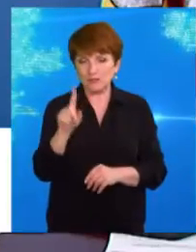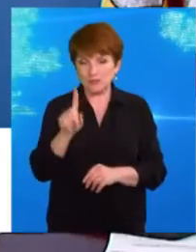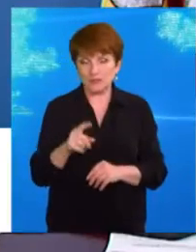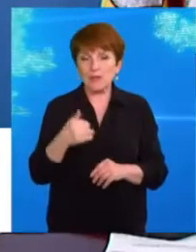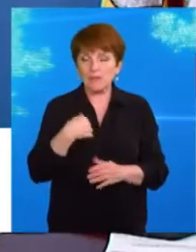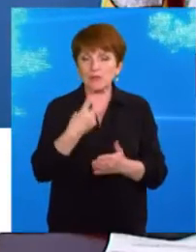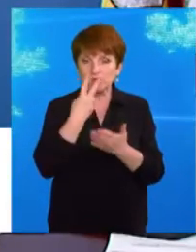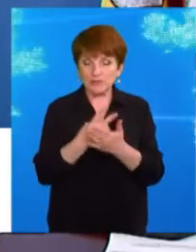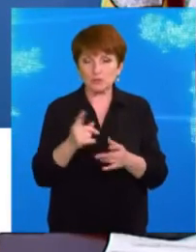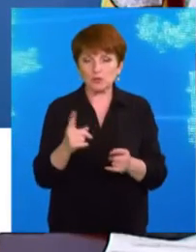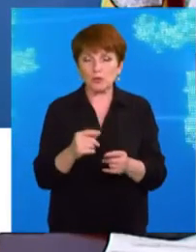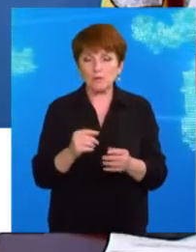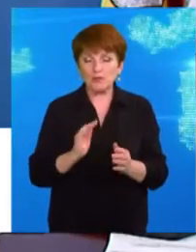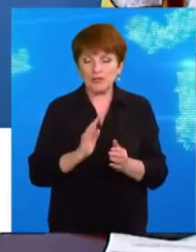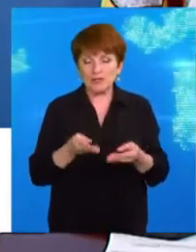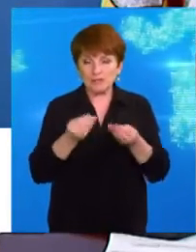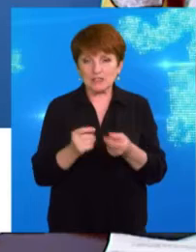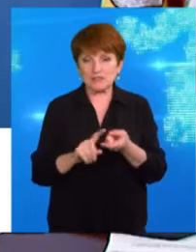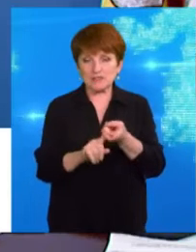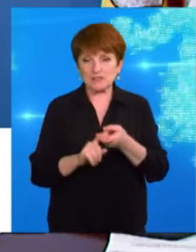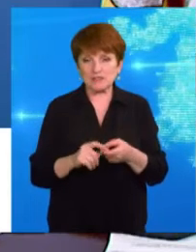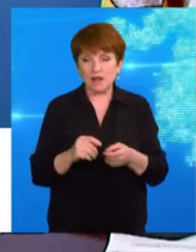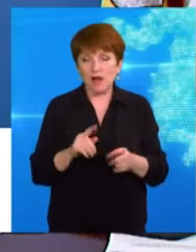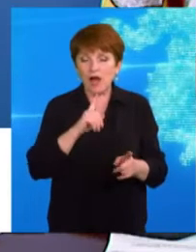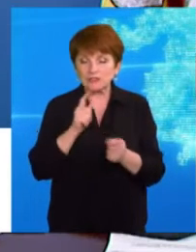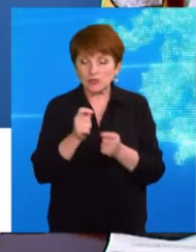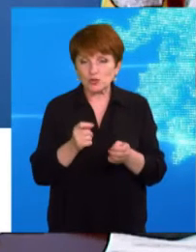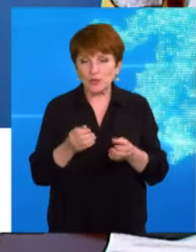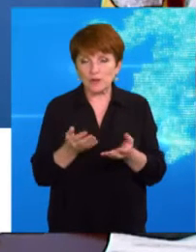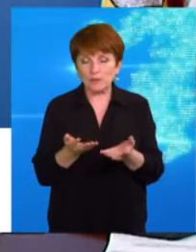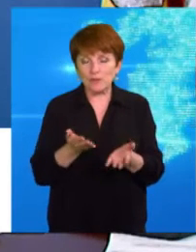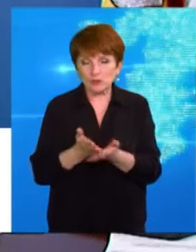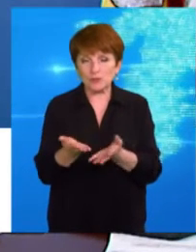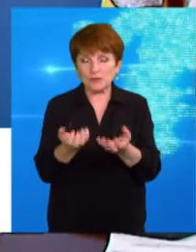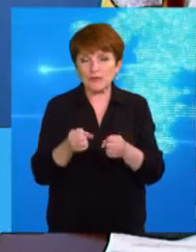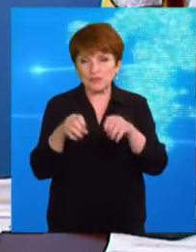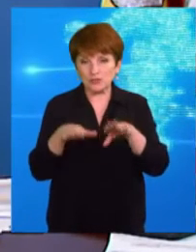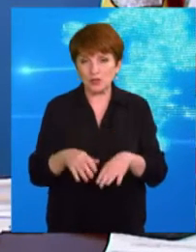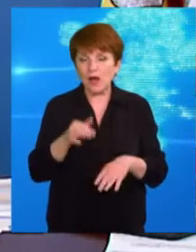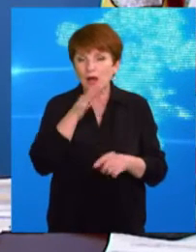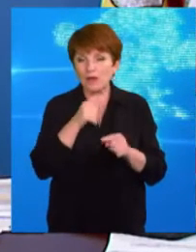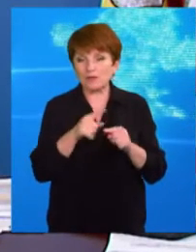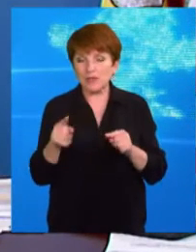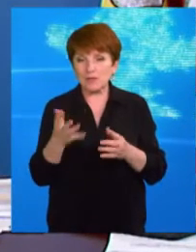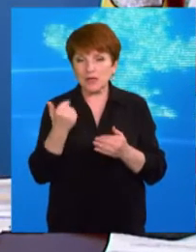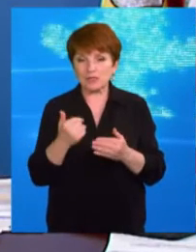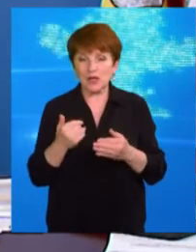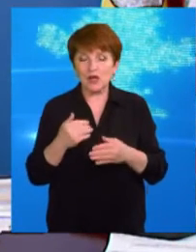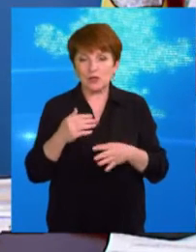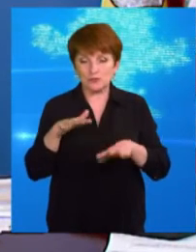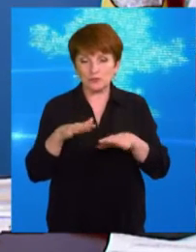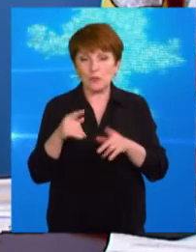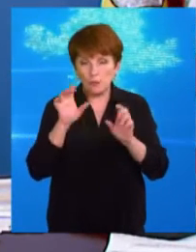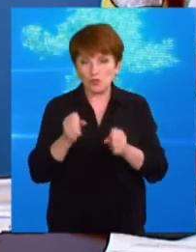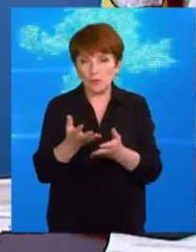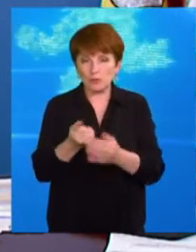видим, что инвесторы сейчас в связи с ситуацией осторожно подходят к принятию решений. А время, когда в торах можно получить